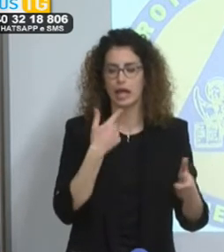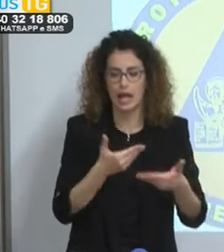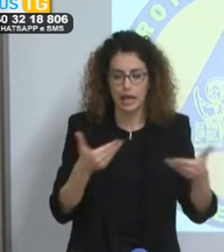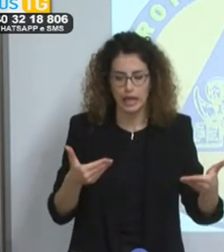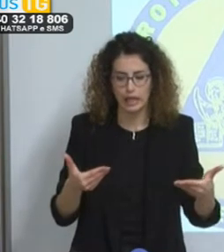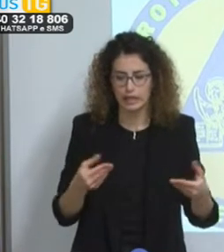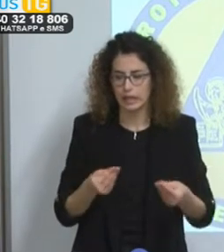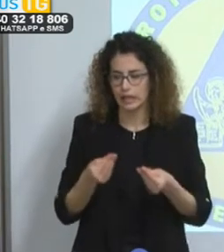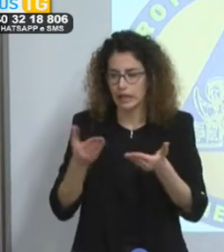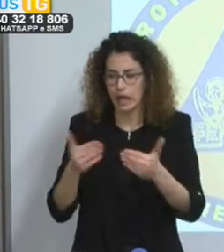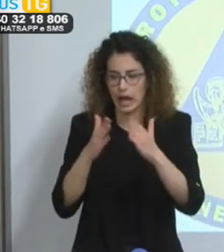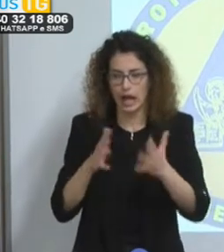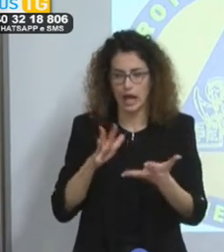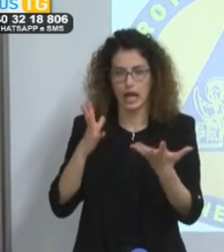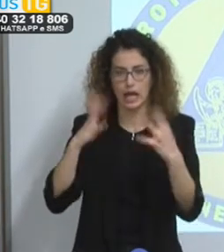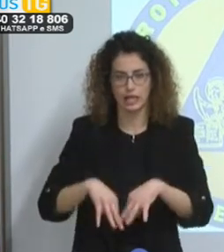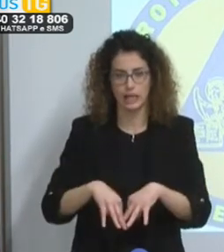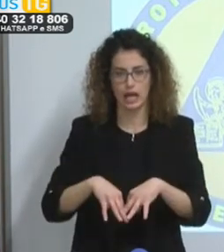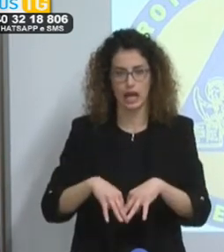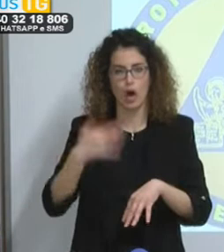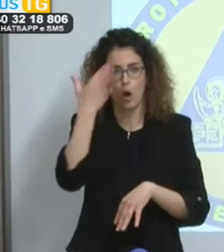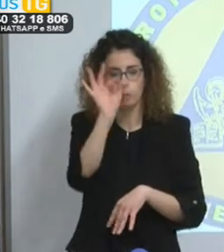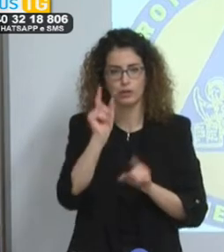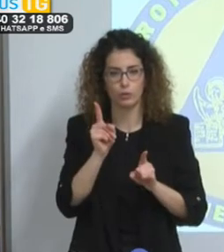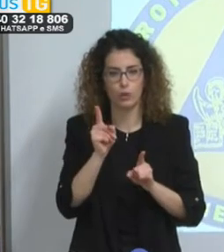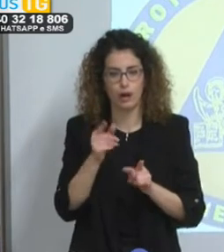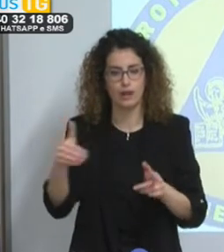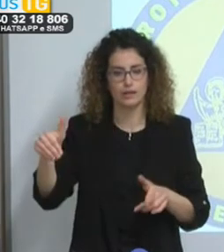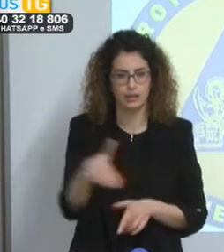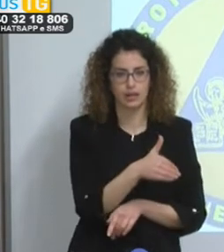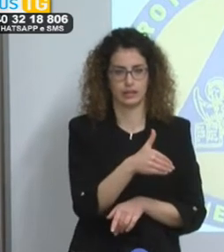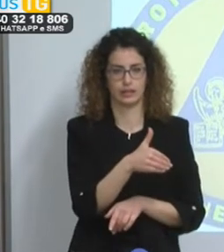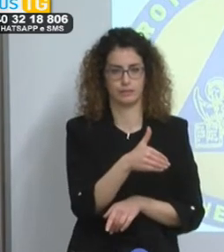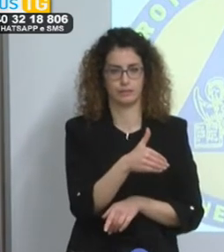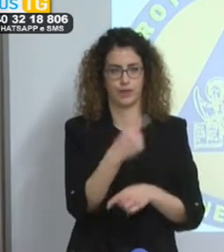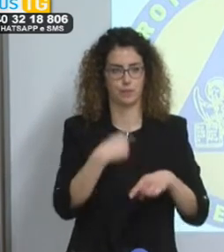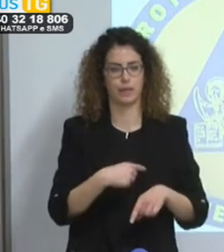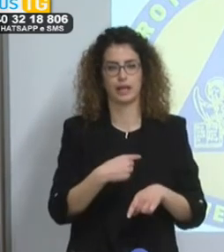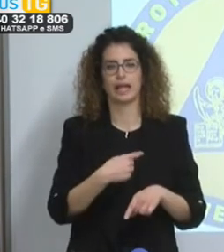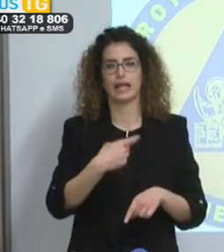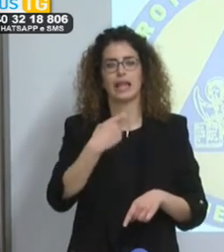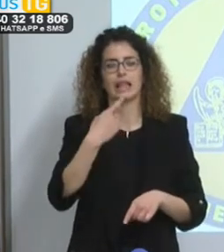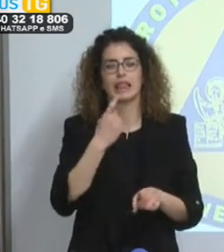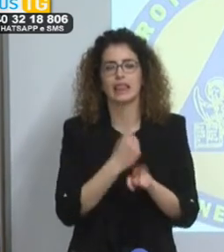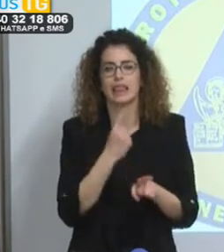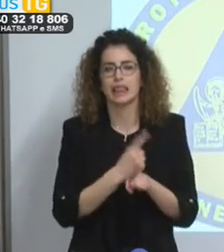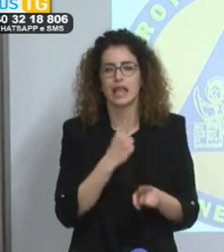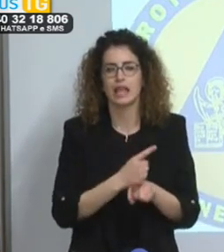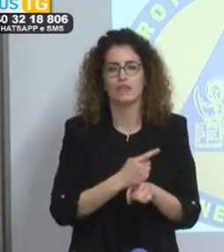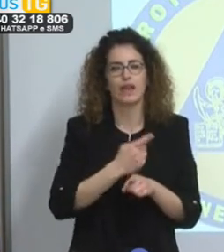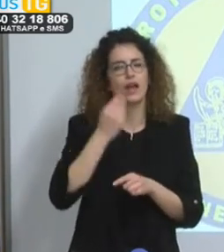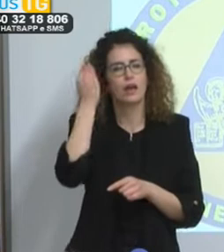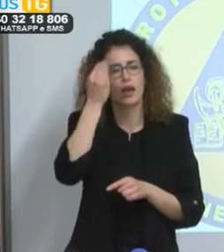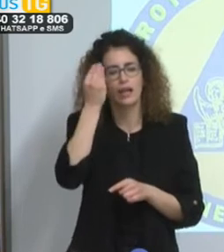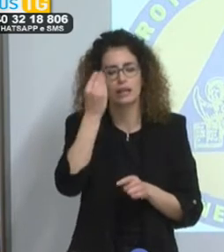permettere il passaggio di questa infrastruttura, quindi è da rispettare l'idea di tutti, anche di quelli che non la soffrono. Però la comunità, ricordo che questo è un progetto degli